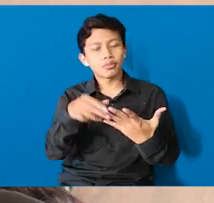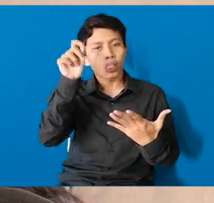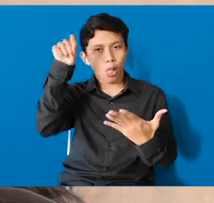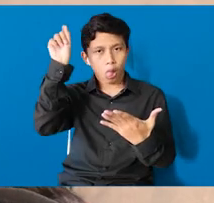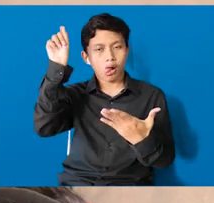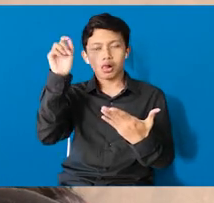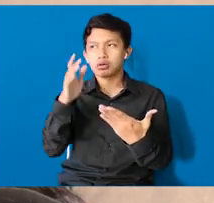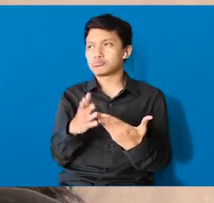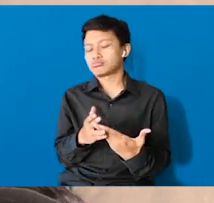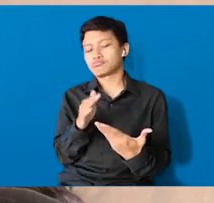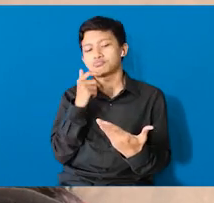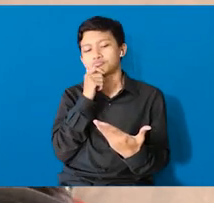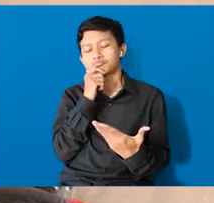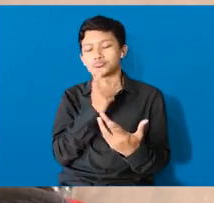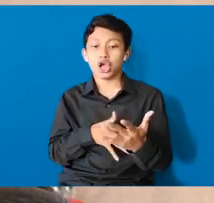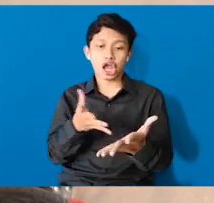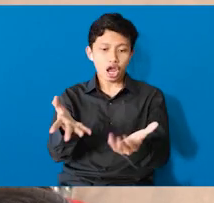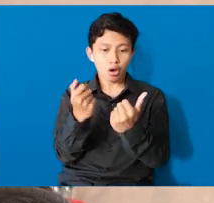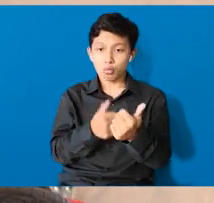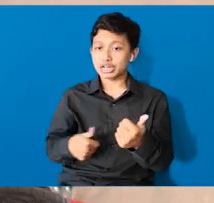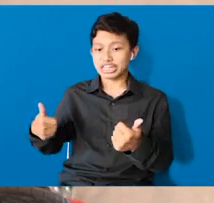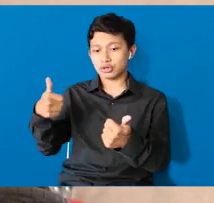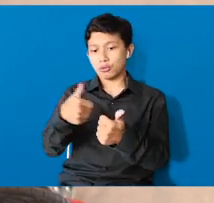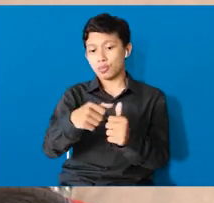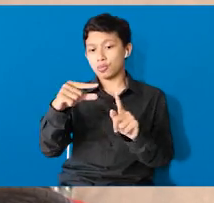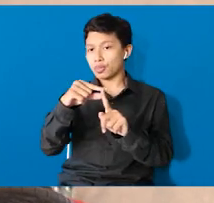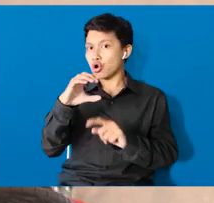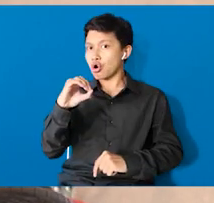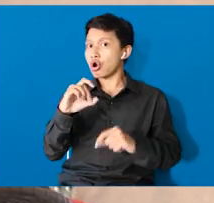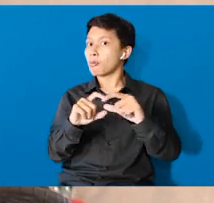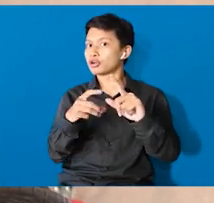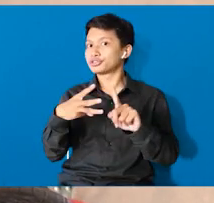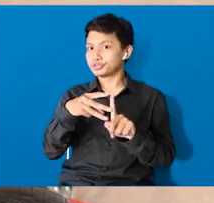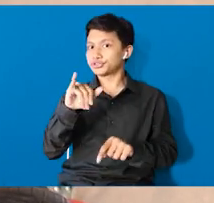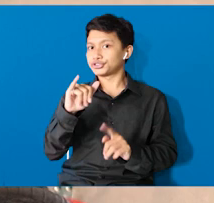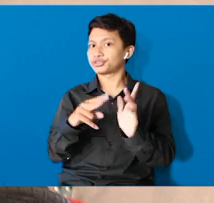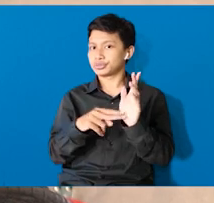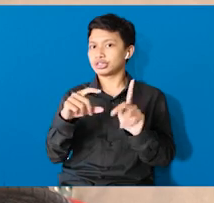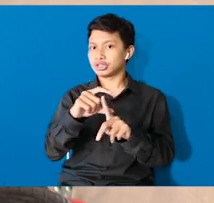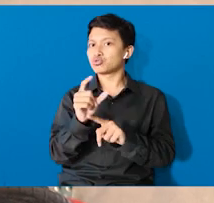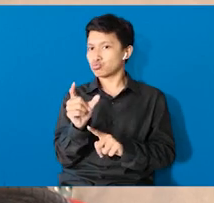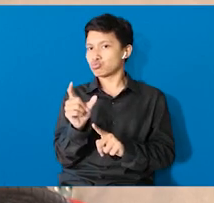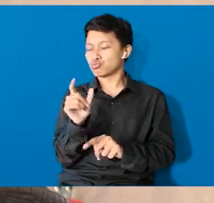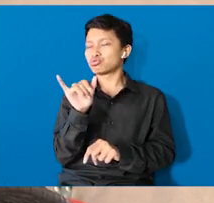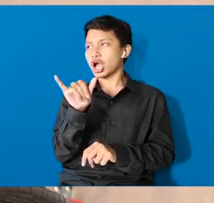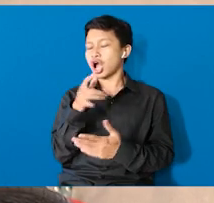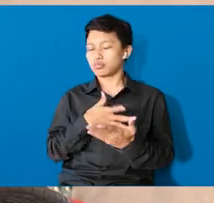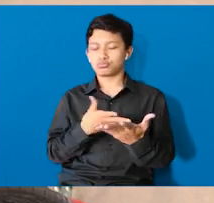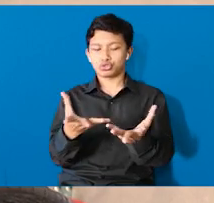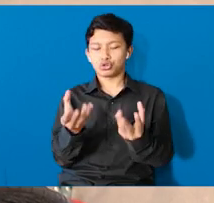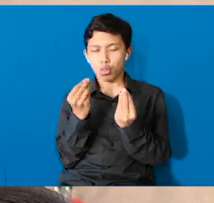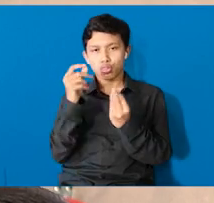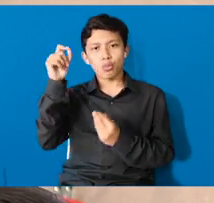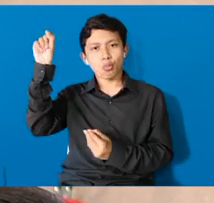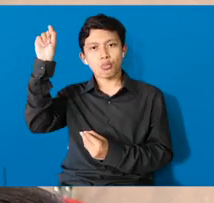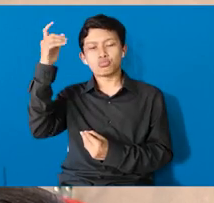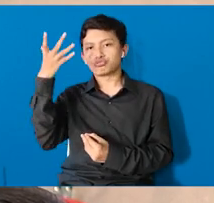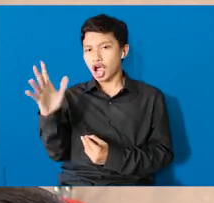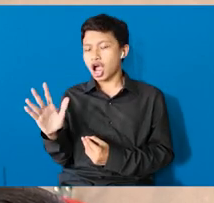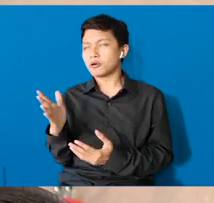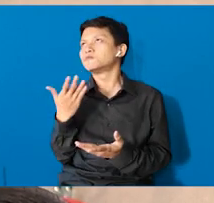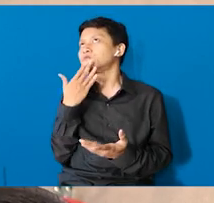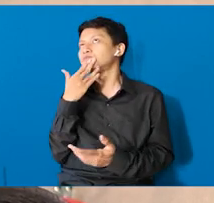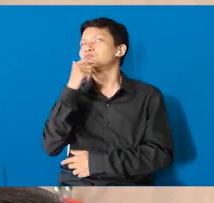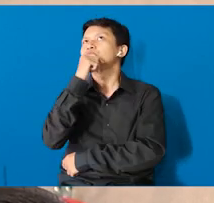pentingnya ikut pospindu untuk kedepannya, dan mengharapkan kedepannya kami mencoba untuk menyediakan